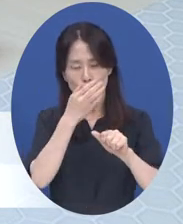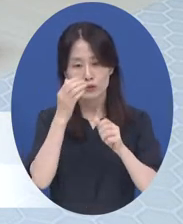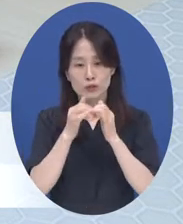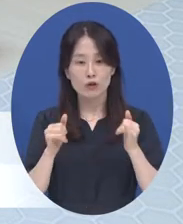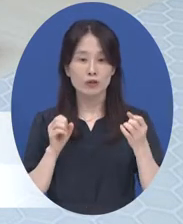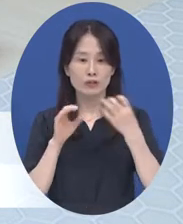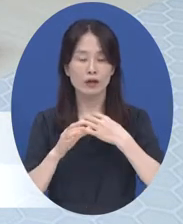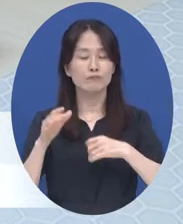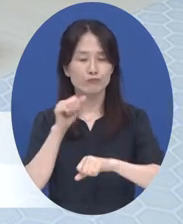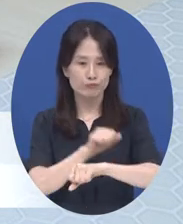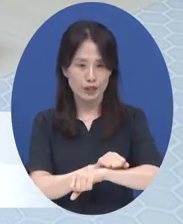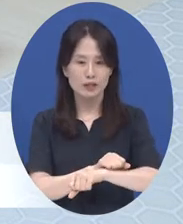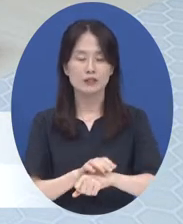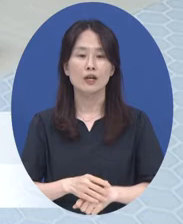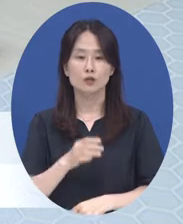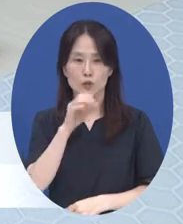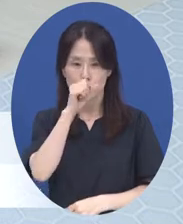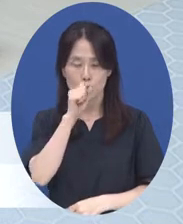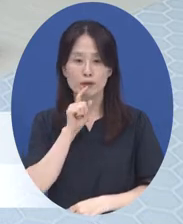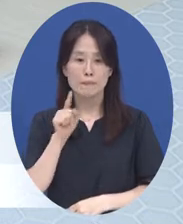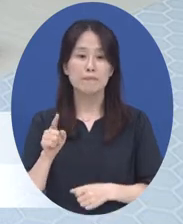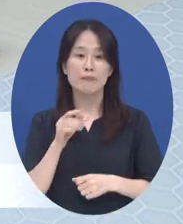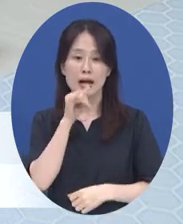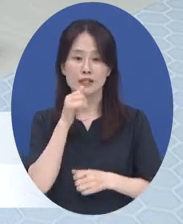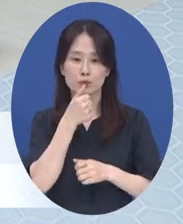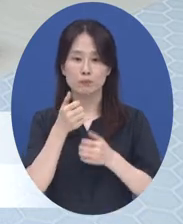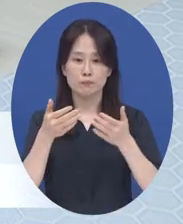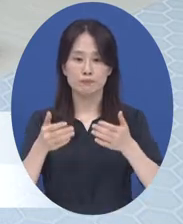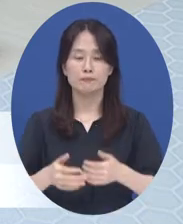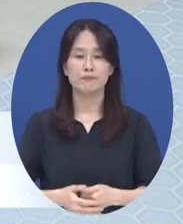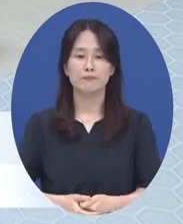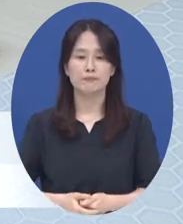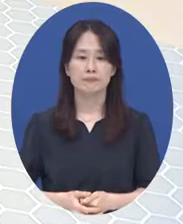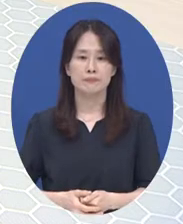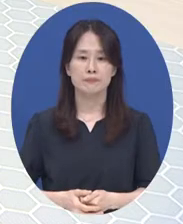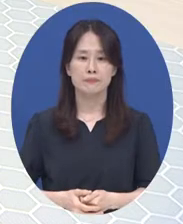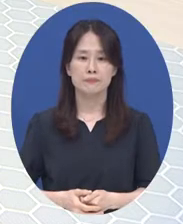있다고 평가할 정도로 호응을 얻고 있습니다 최창수 기자입니다